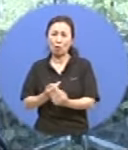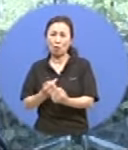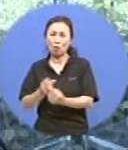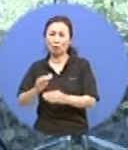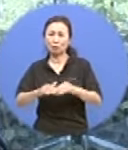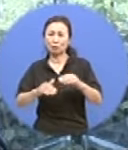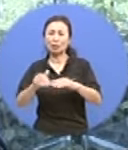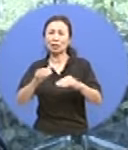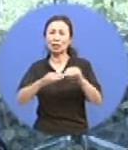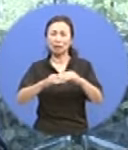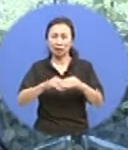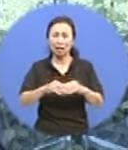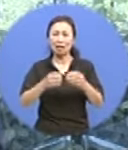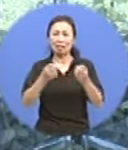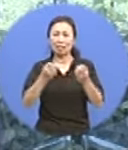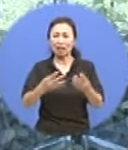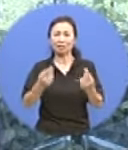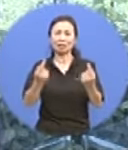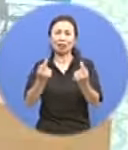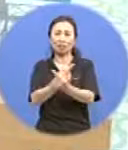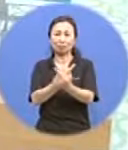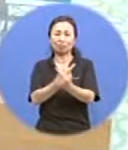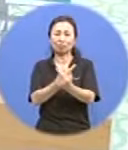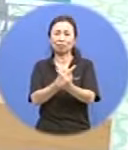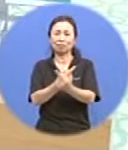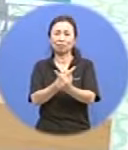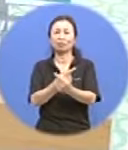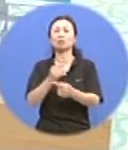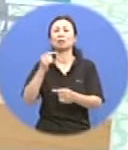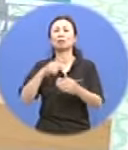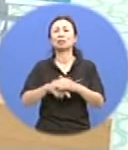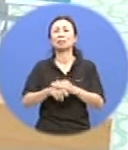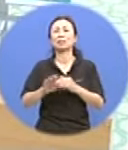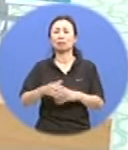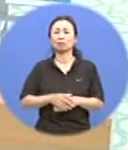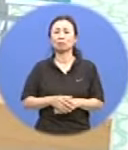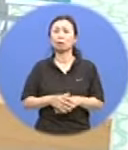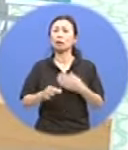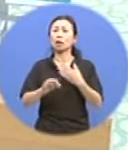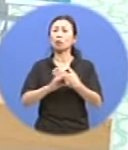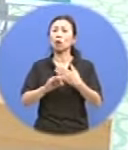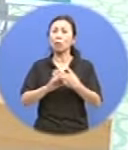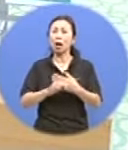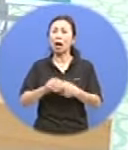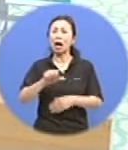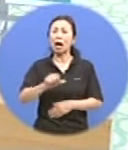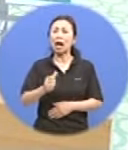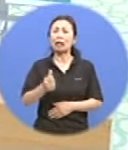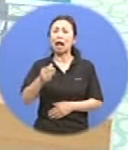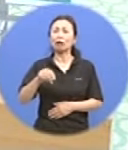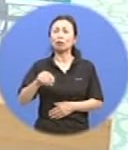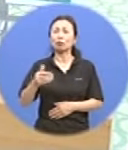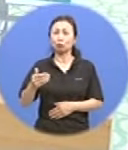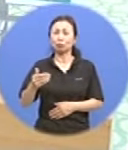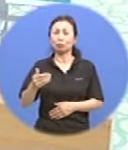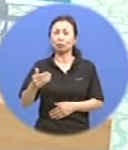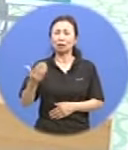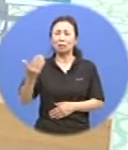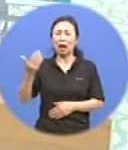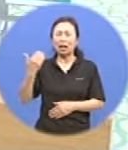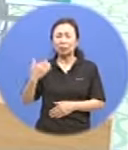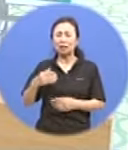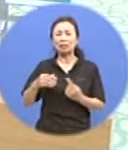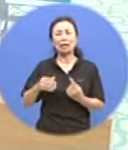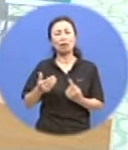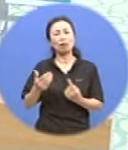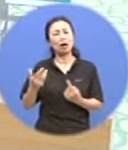ば濃縮の粉末洗剤、アタックを1980年代に出した時には、多分大きな箱がちっちゃくな